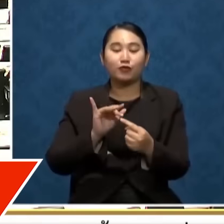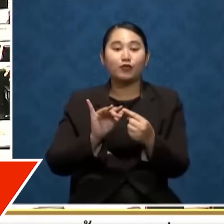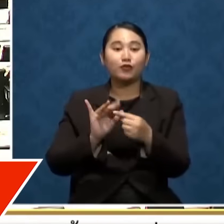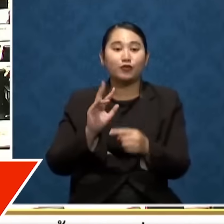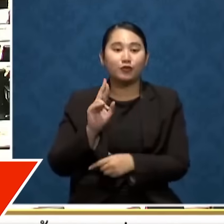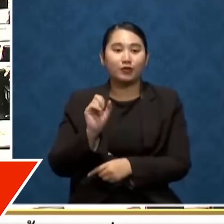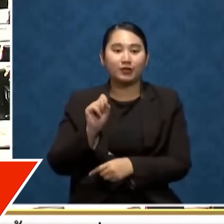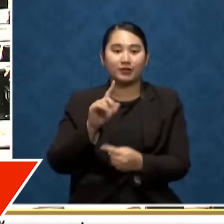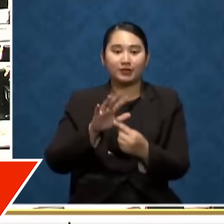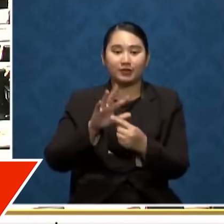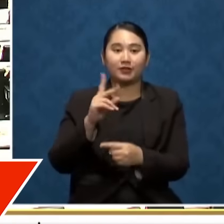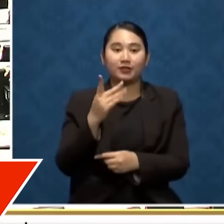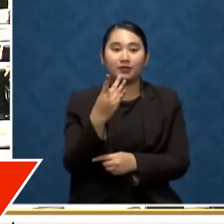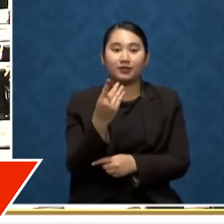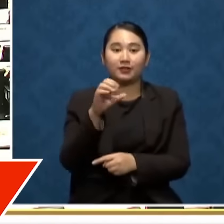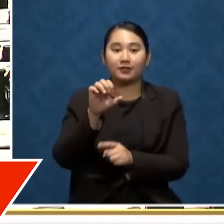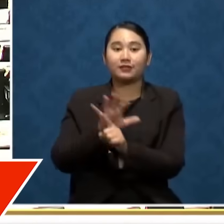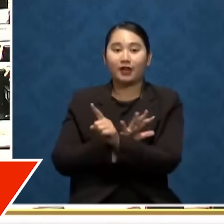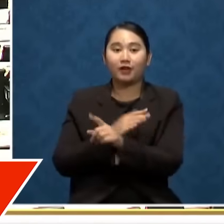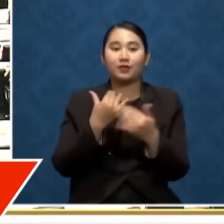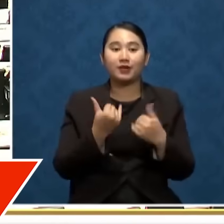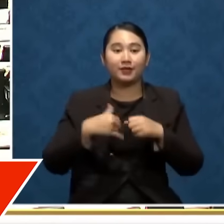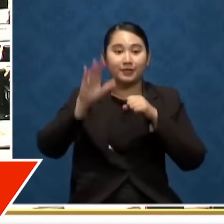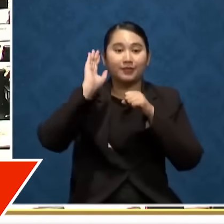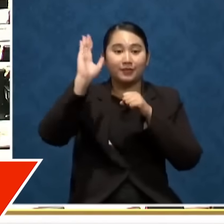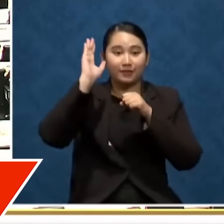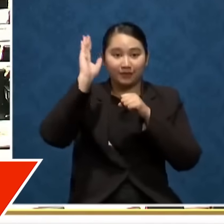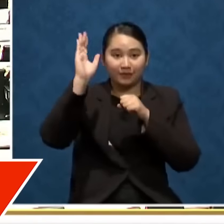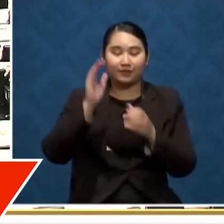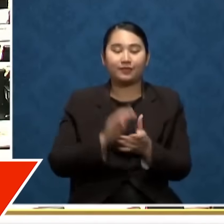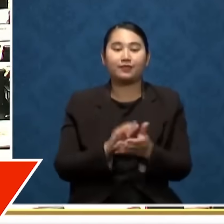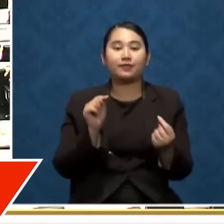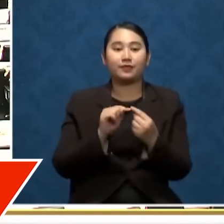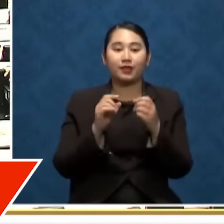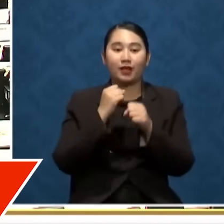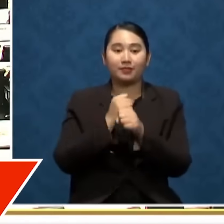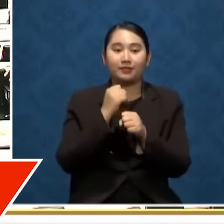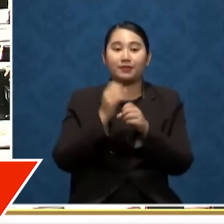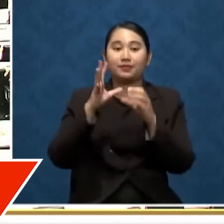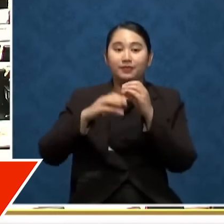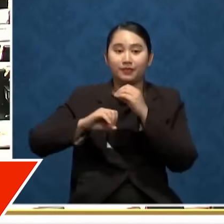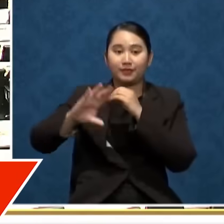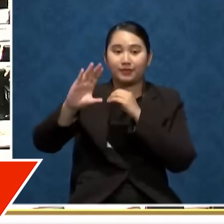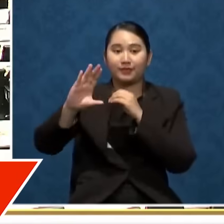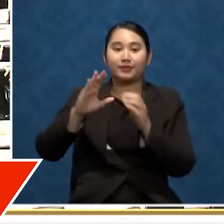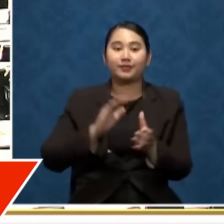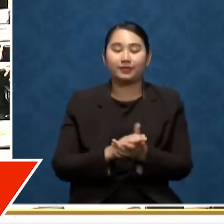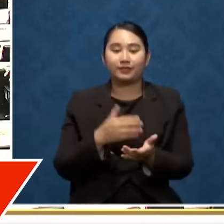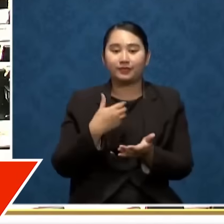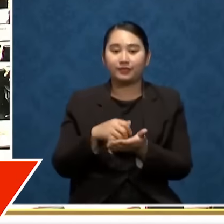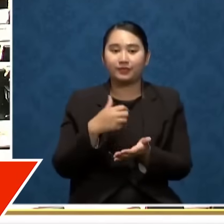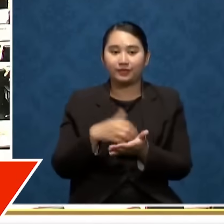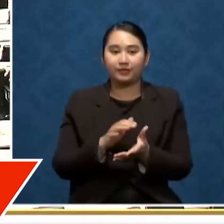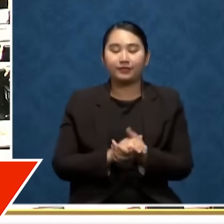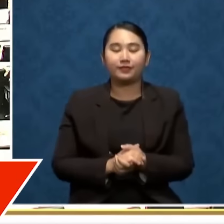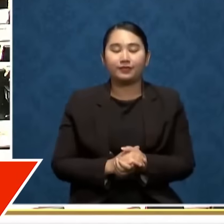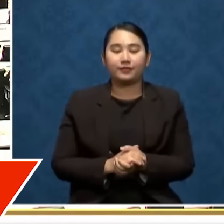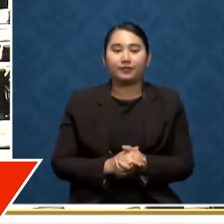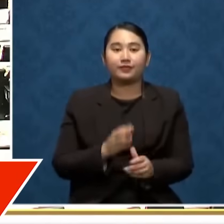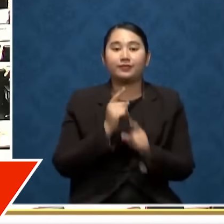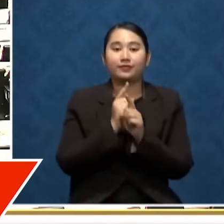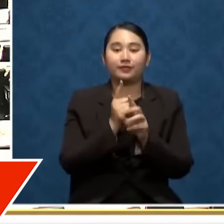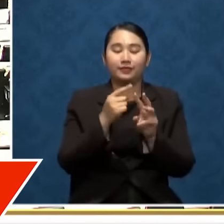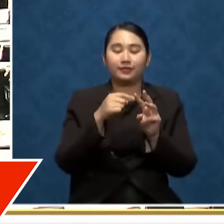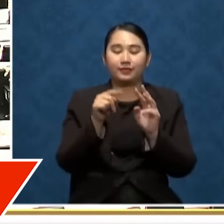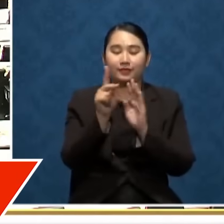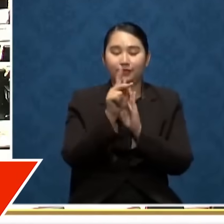พานสูงพรรคก้าวไกลวันนี้ขออภิปรายการทำงานของท่านกสทช.ในภารกิจ USO นะครับซึ่งตามมาตราพรบ